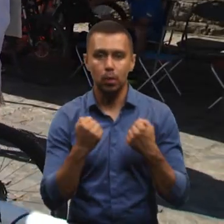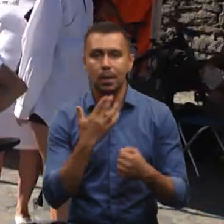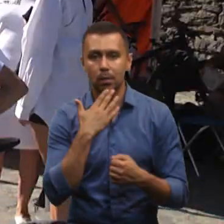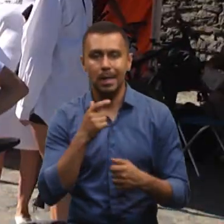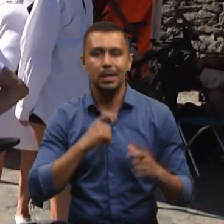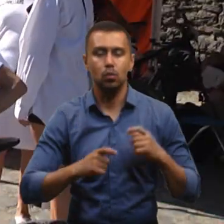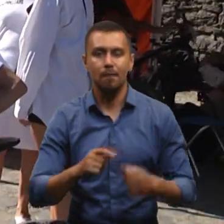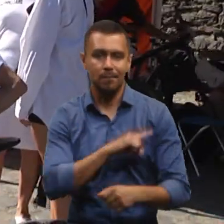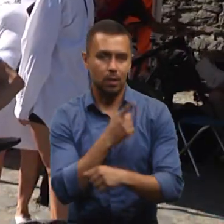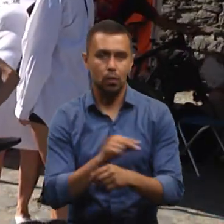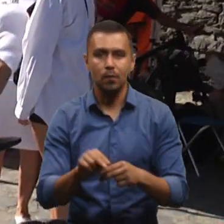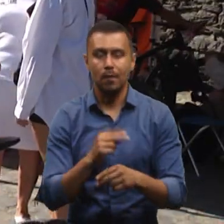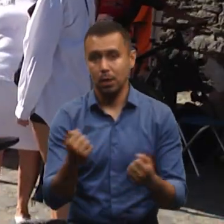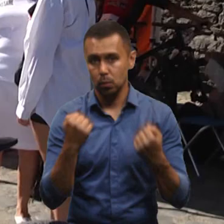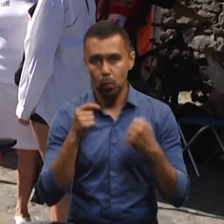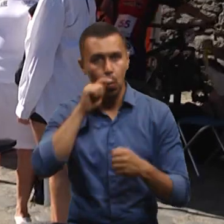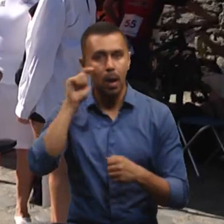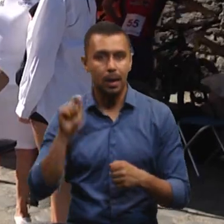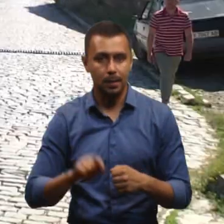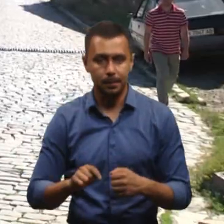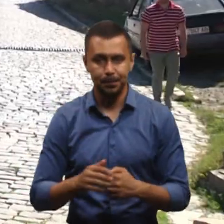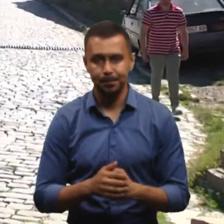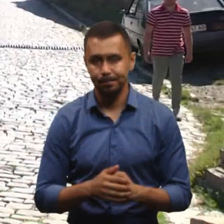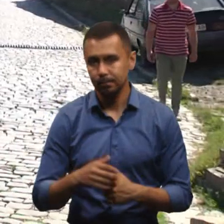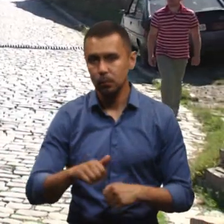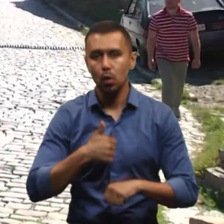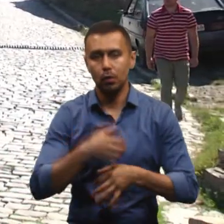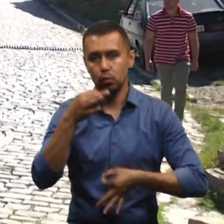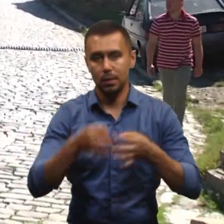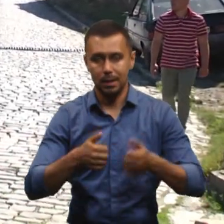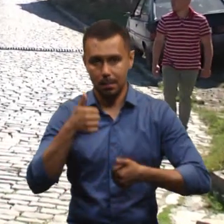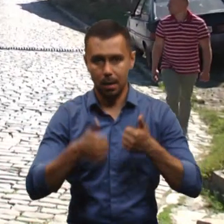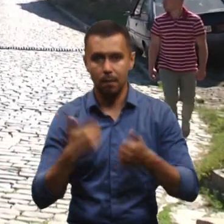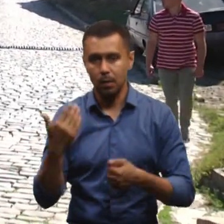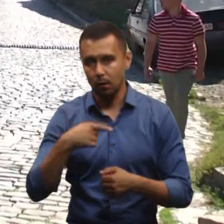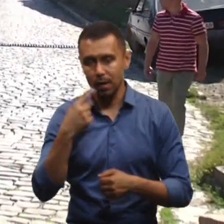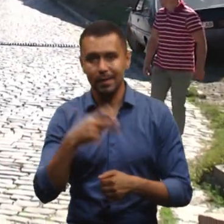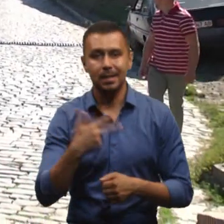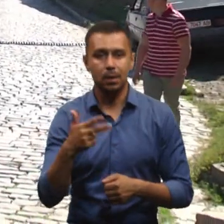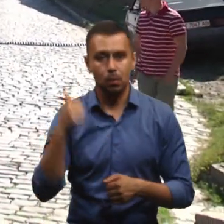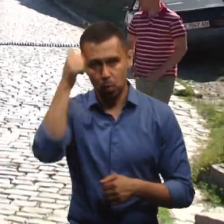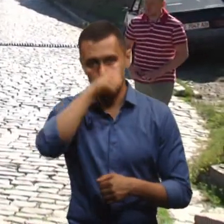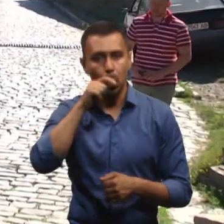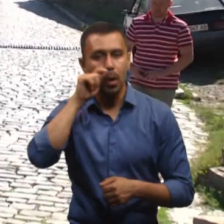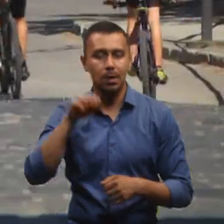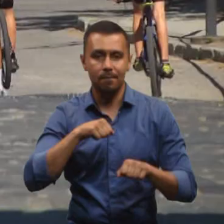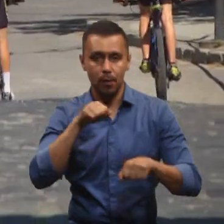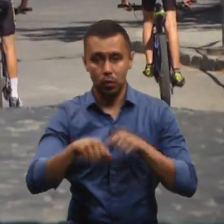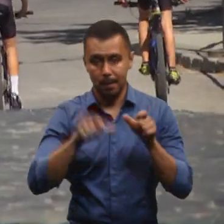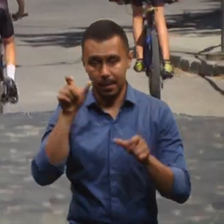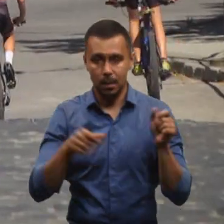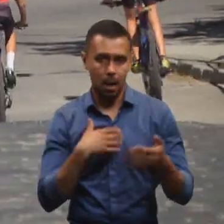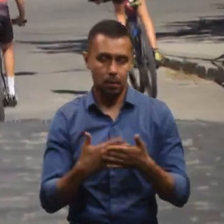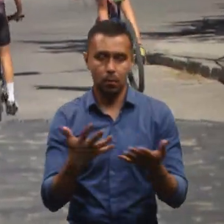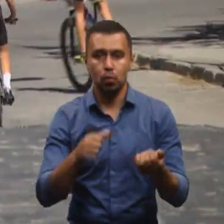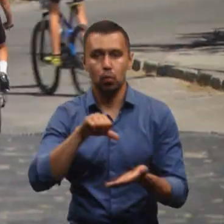Національного інституту фізичного виховання і спорту України Наталія Піанковська, головний суддя змагань. За її словами, в 2023 році українські велосипедисти